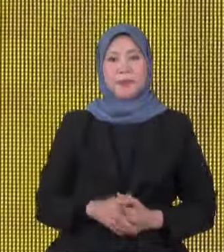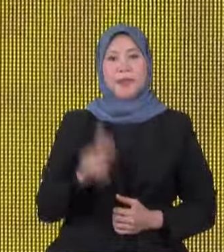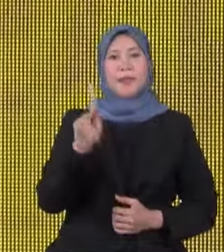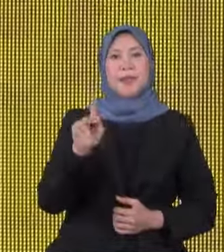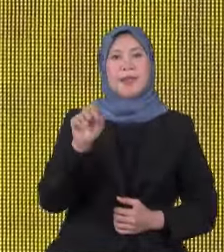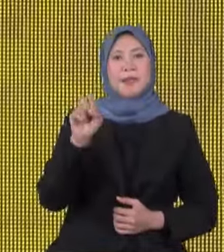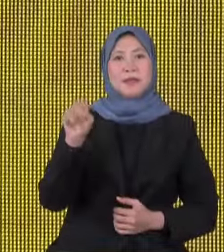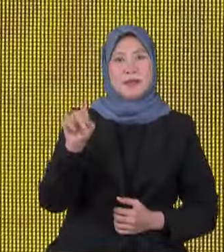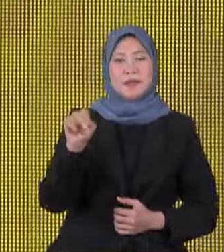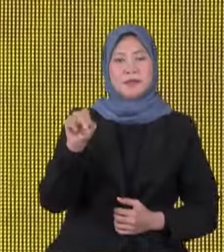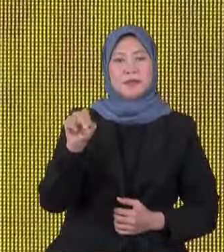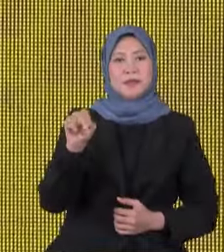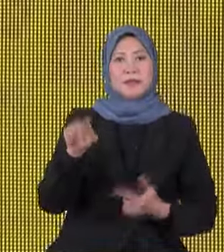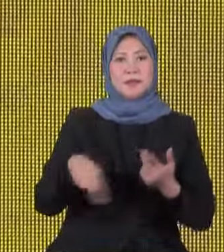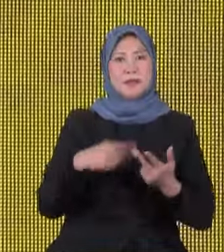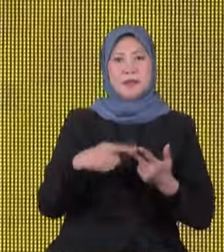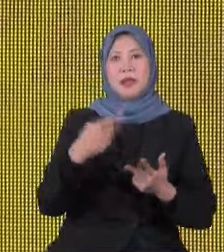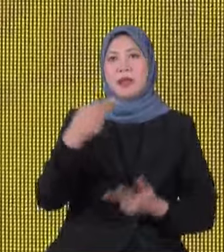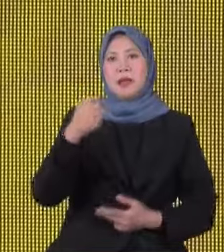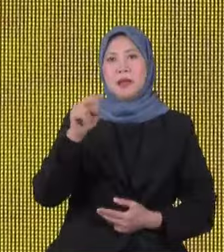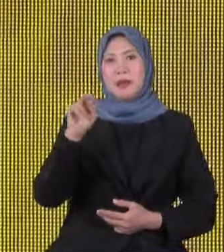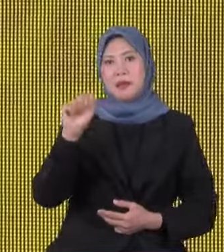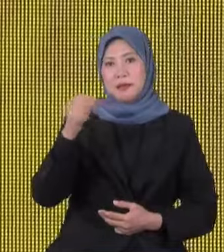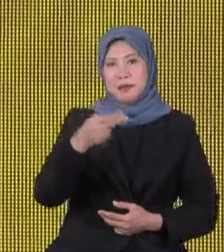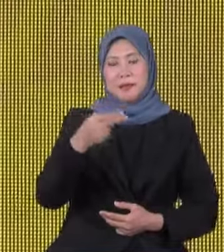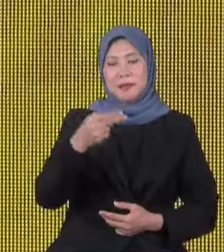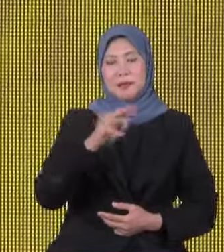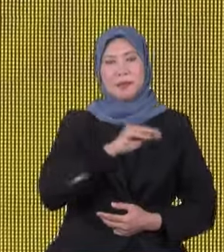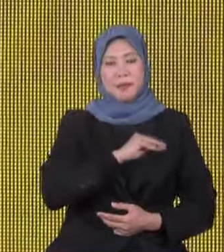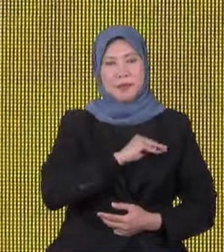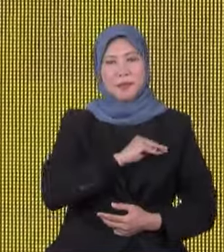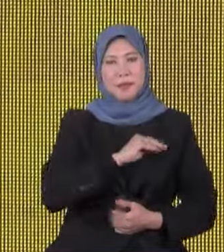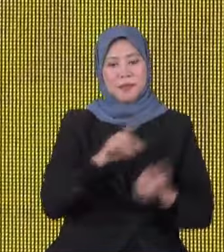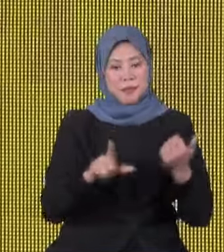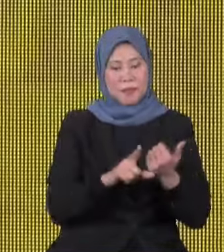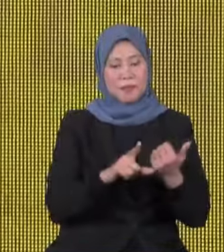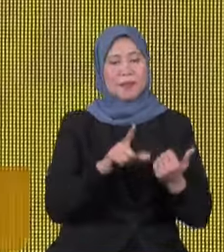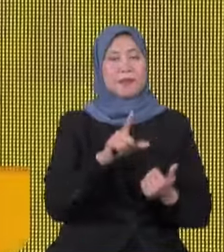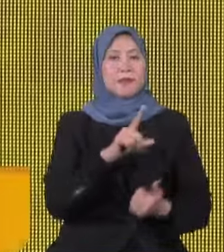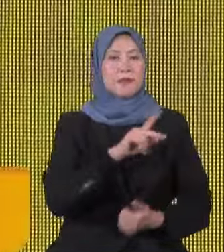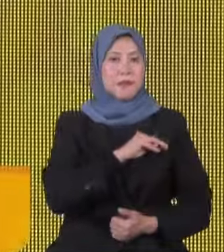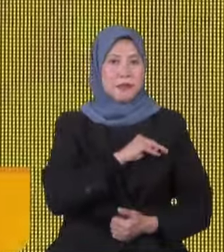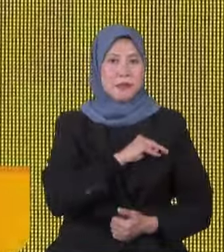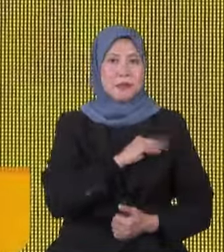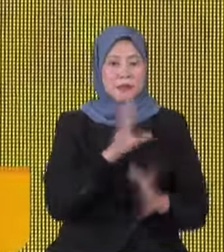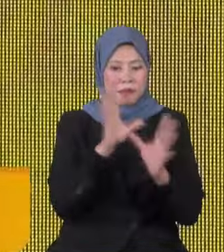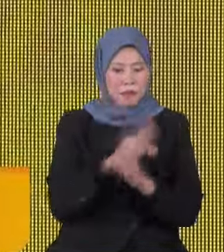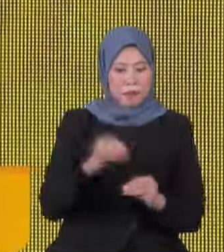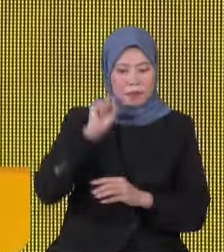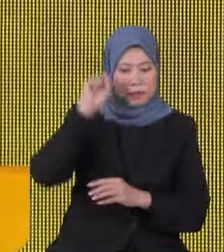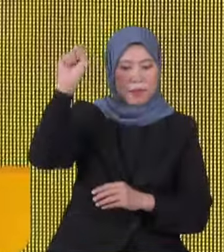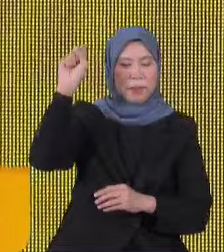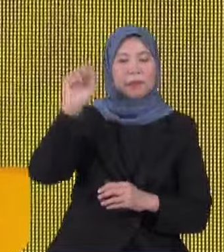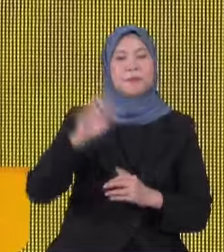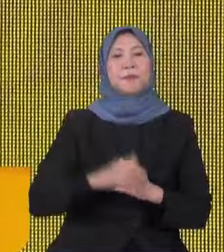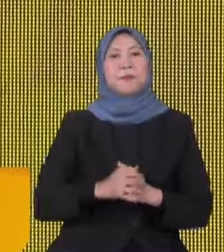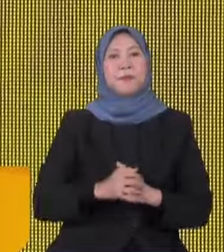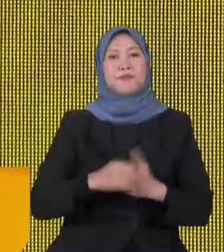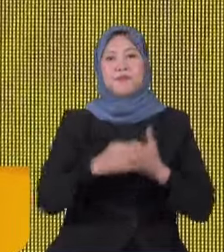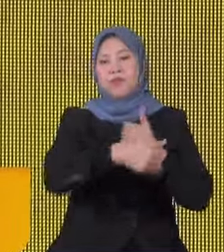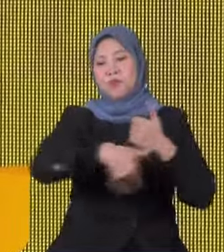KSN Tan Sri Zuki Hanayo, Menteri dan Timbalan-Timbalan Menteri, Menteri Sarawak, Sabah dan